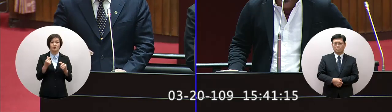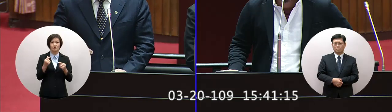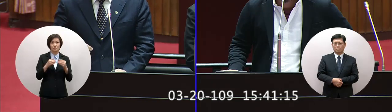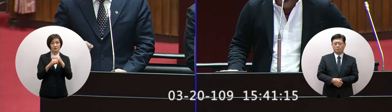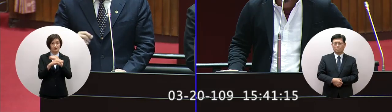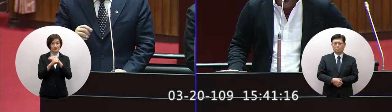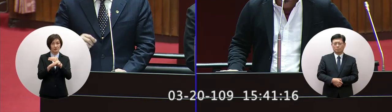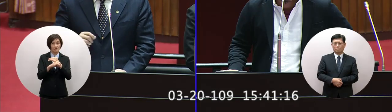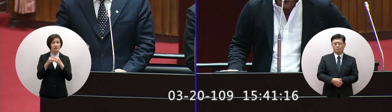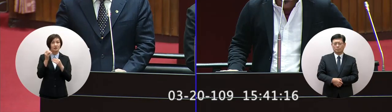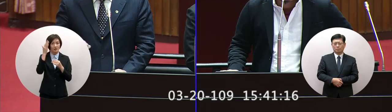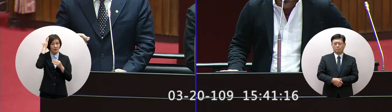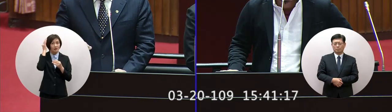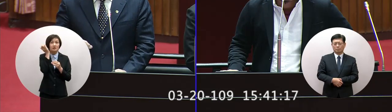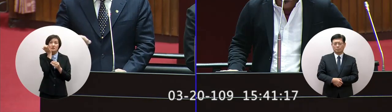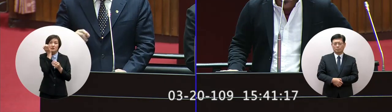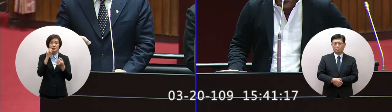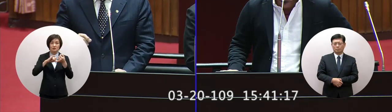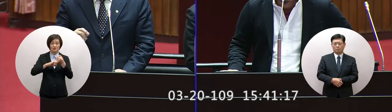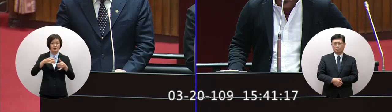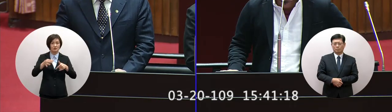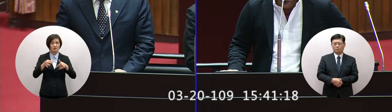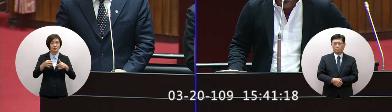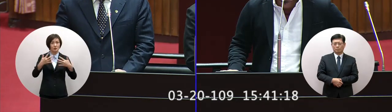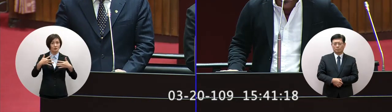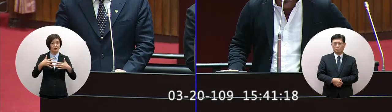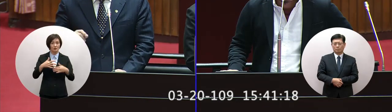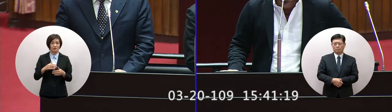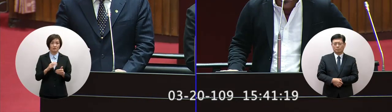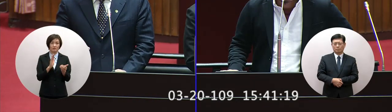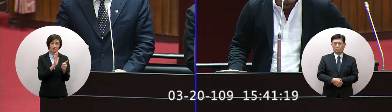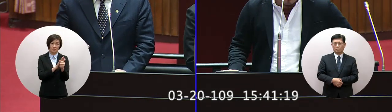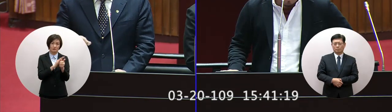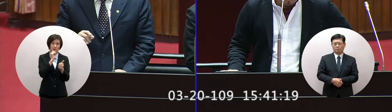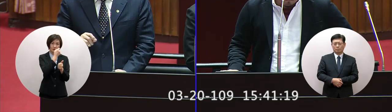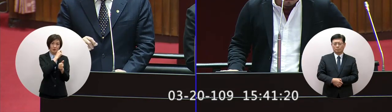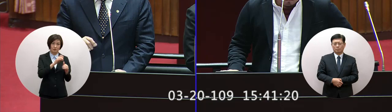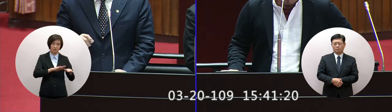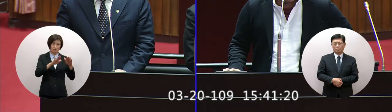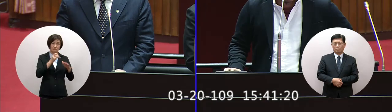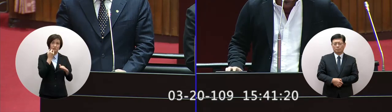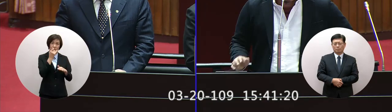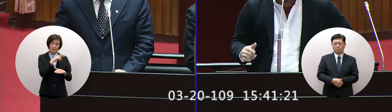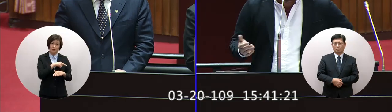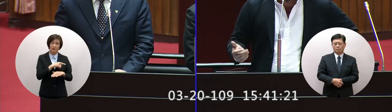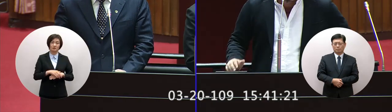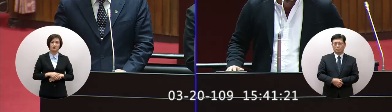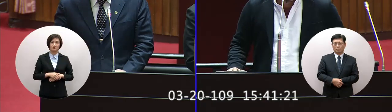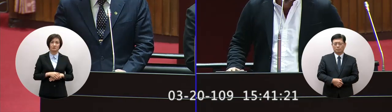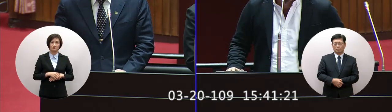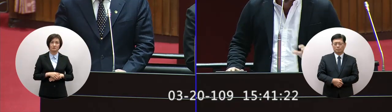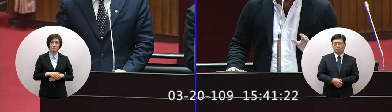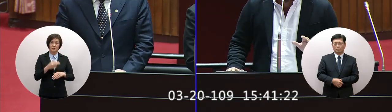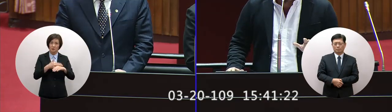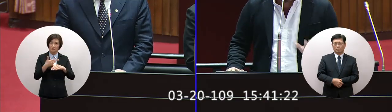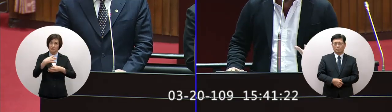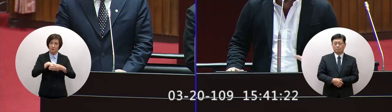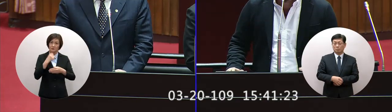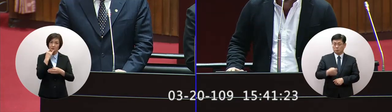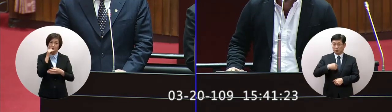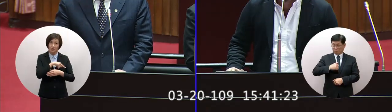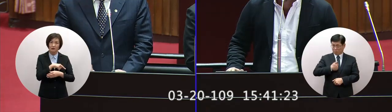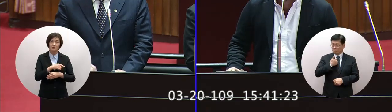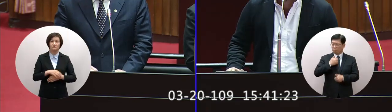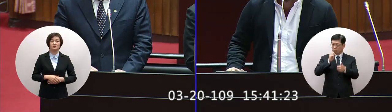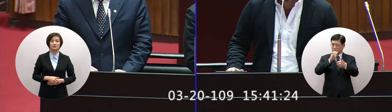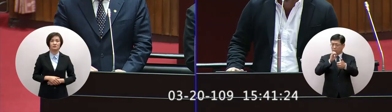都在检讨说，那在我们国内是不是对于我们未来推动会有帮助，那我们能不能把这样的工具也拿进来。 其实我